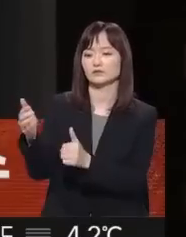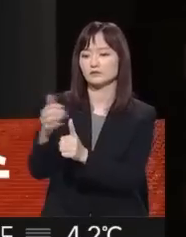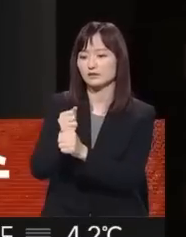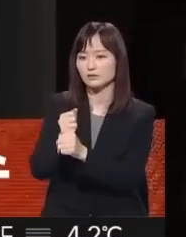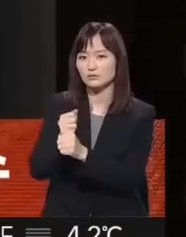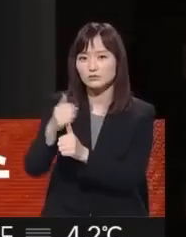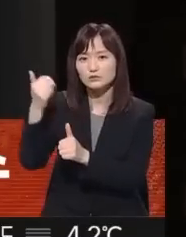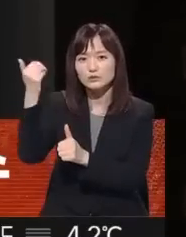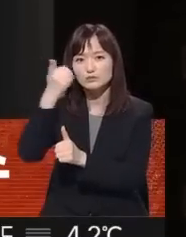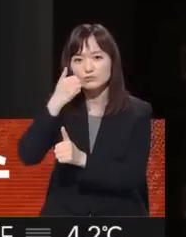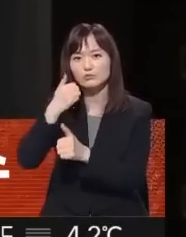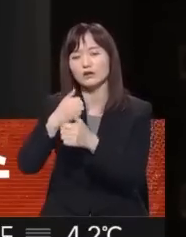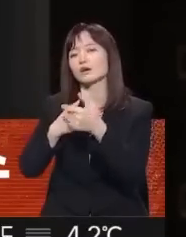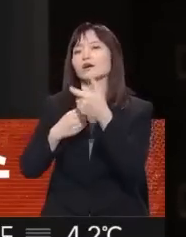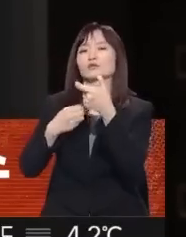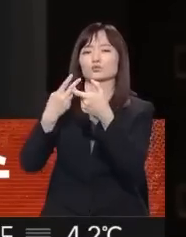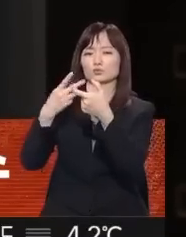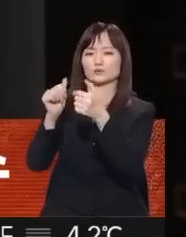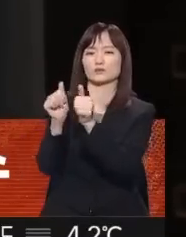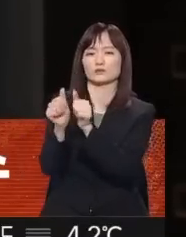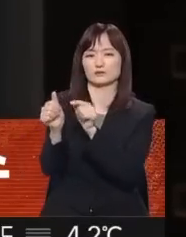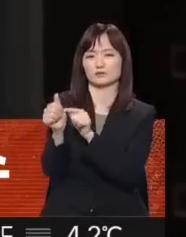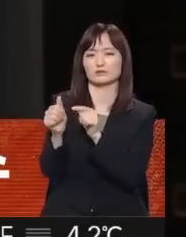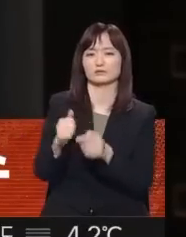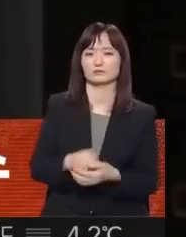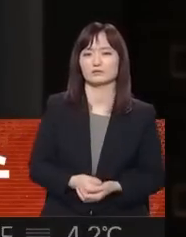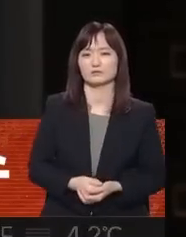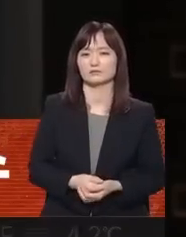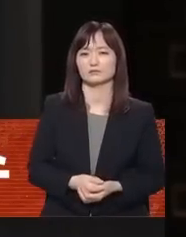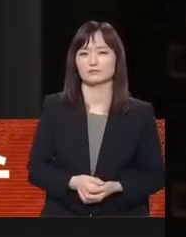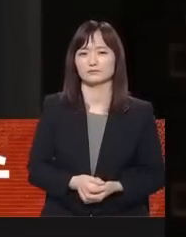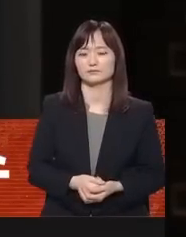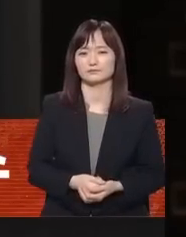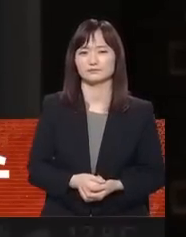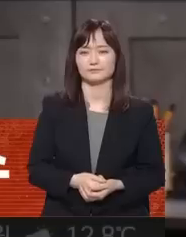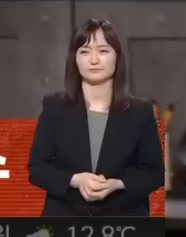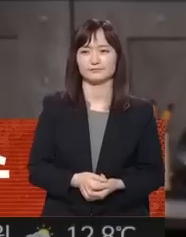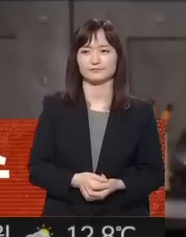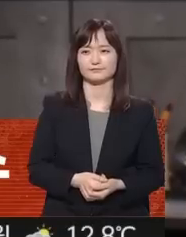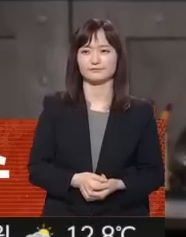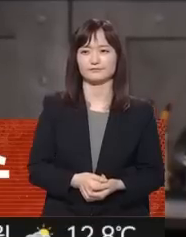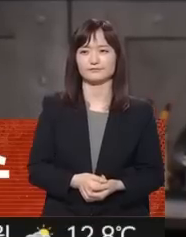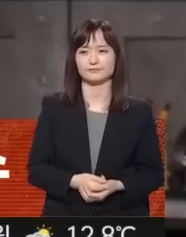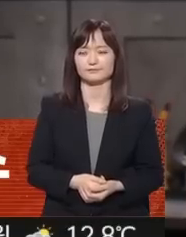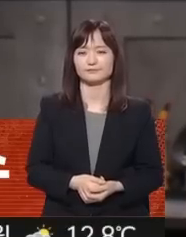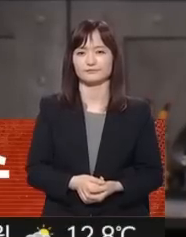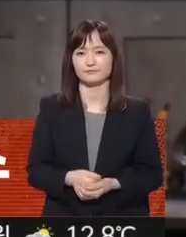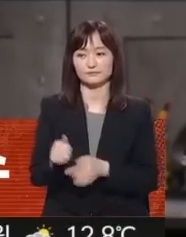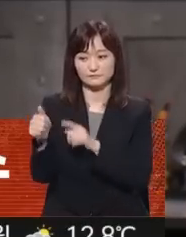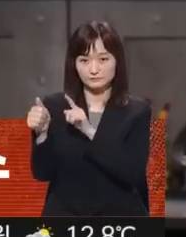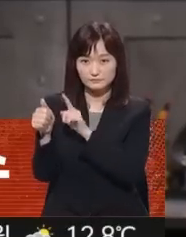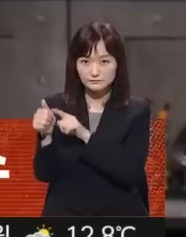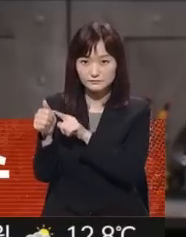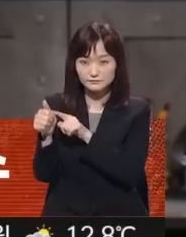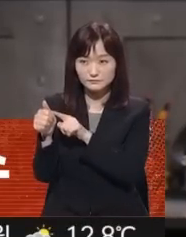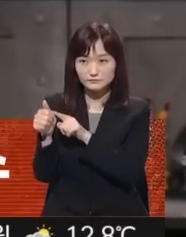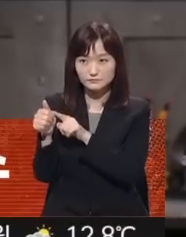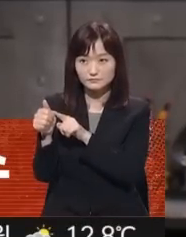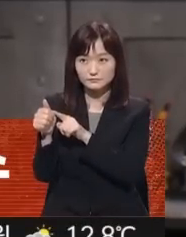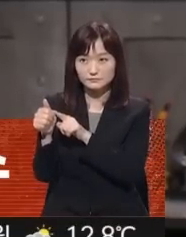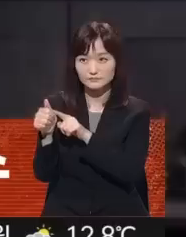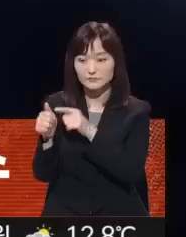보니까 60대이 사건에서 전 두 가지이 가해자이 피의자의 진술에